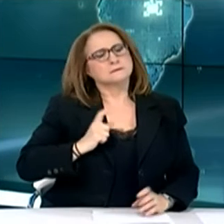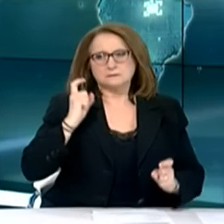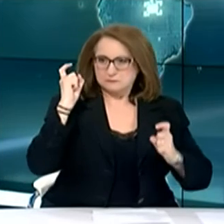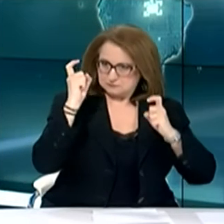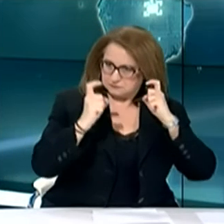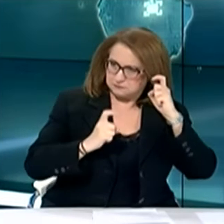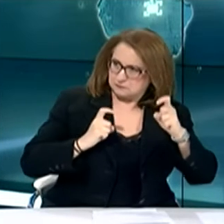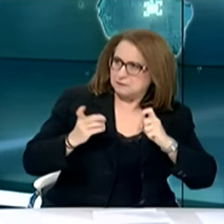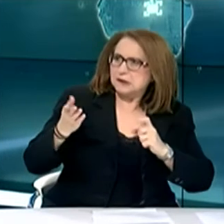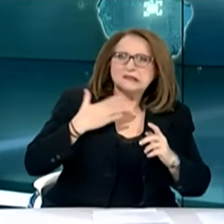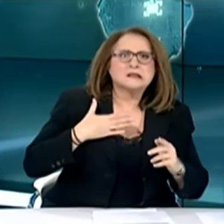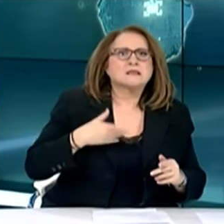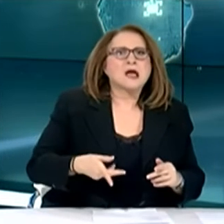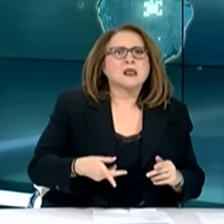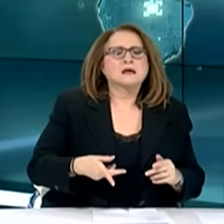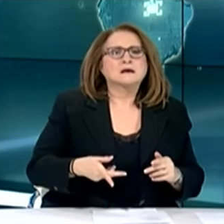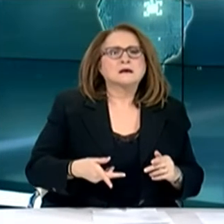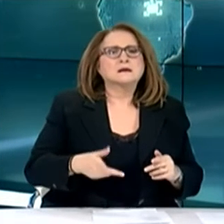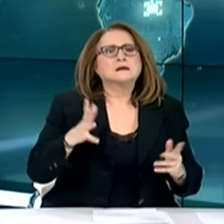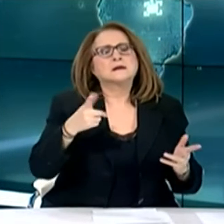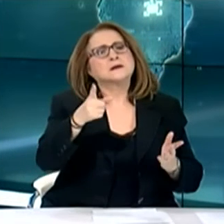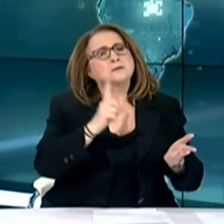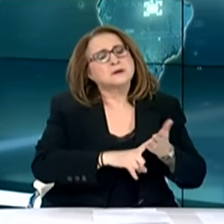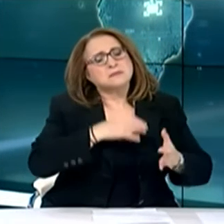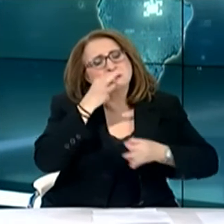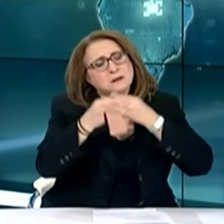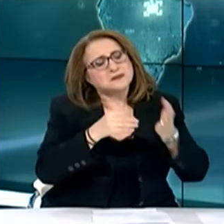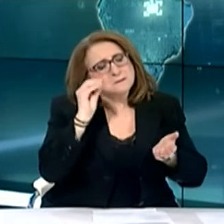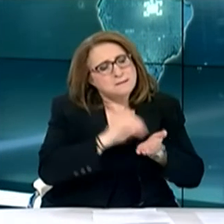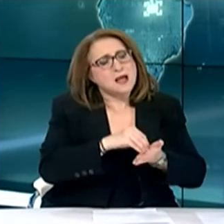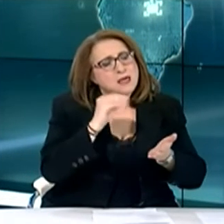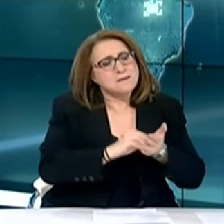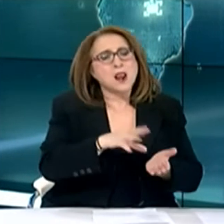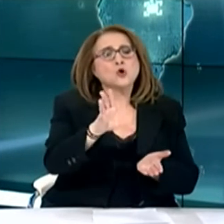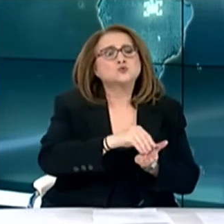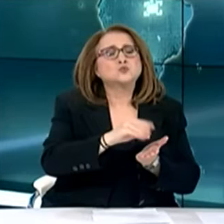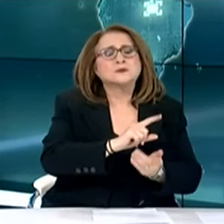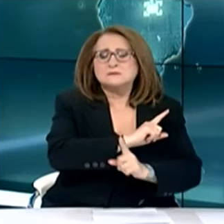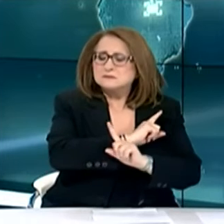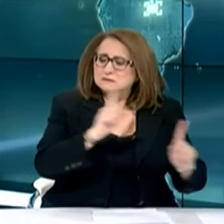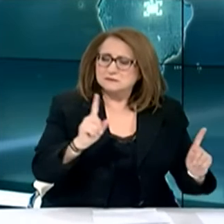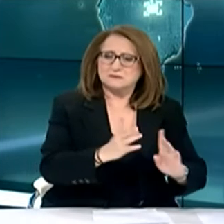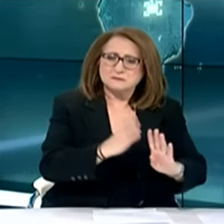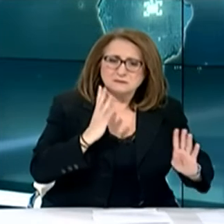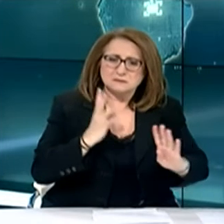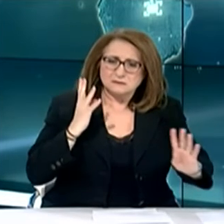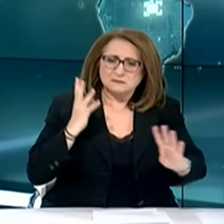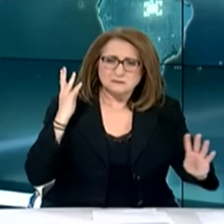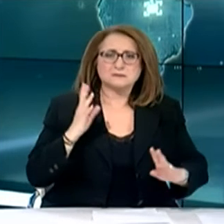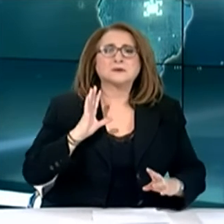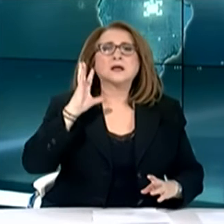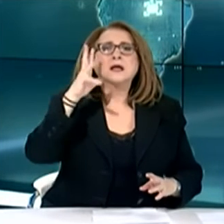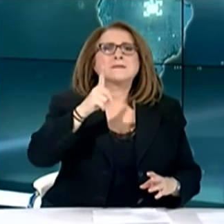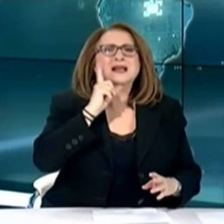στους χώρους του σούπερ μάρκετ, δηλαδή αν πρέπει να κάνετε λίγο πιο εξειδικευμένα τα μέτρα. Ακόμα και άκουσα παράπονα από τις γυναίκες